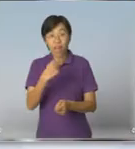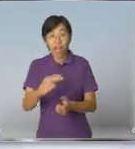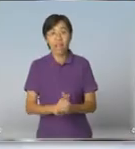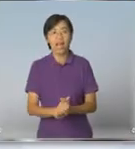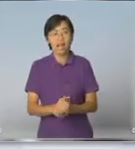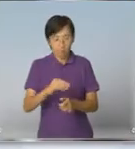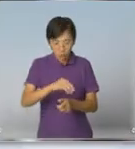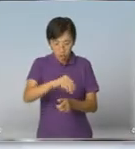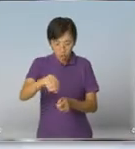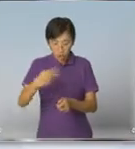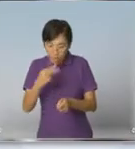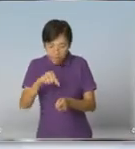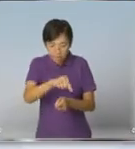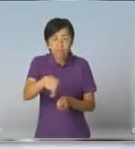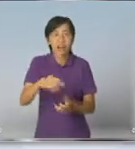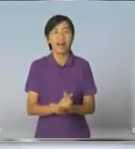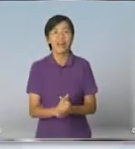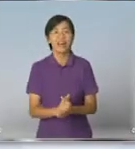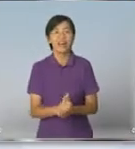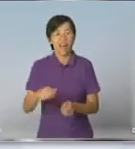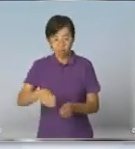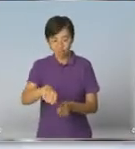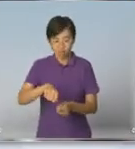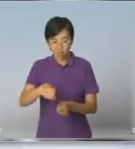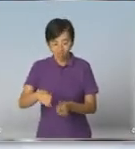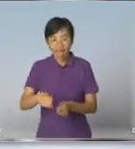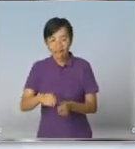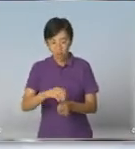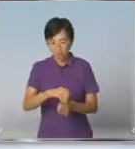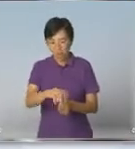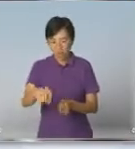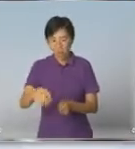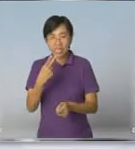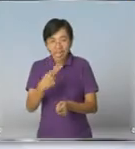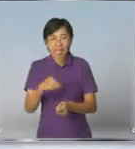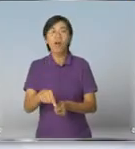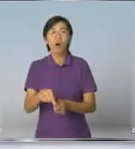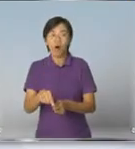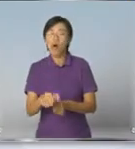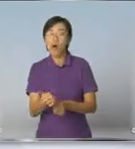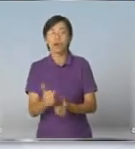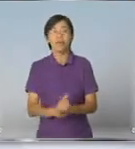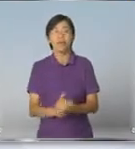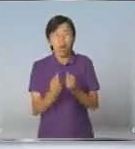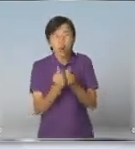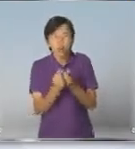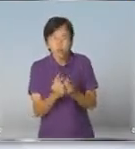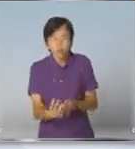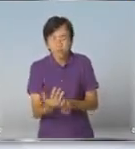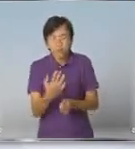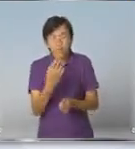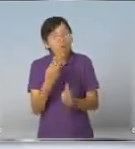เป็นผัดไปก็จะเป็นก้อนไปหน้าไปหลังกันเลยเริ่มเกาะๆกันเป็นก้อนอันนี้คือลักษณะที่น่าจะใช้ พอใส่ถั่ว